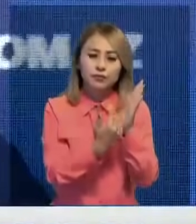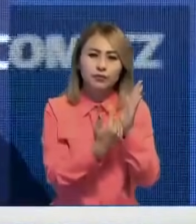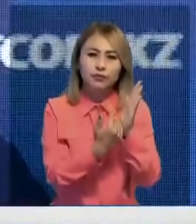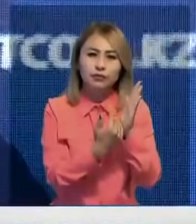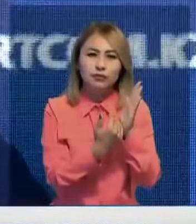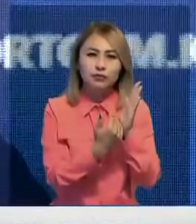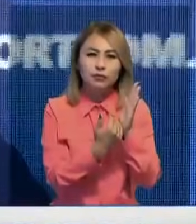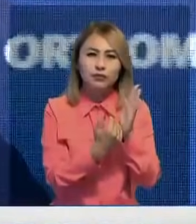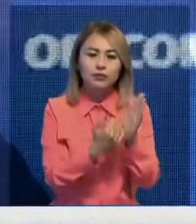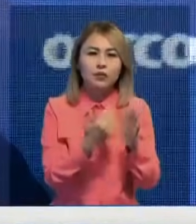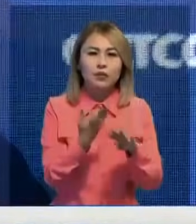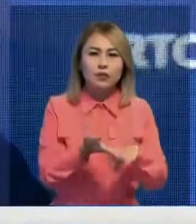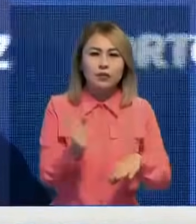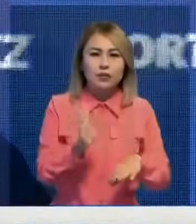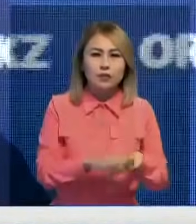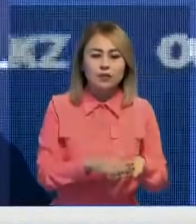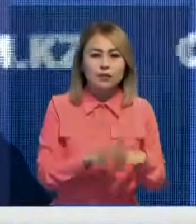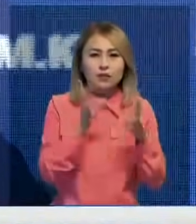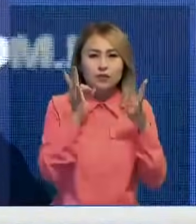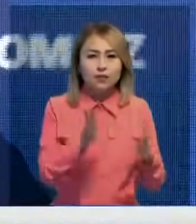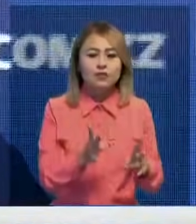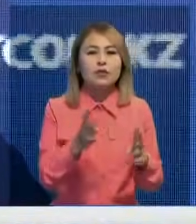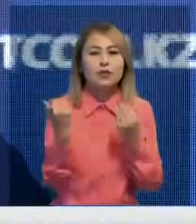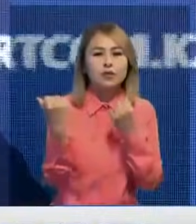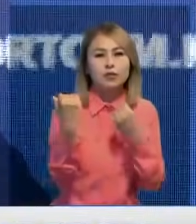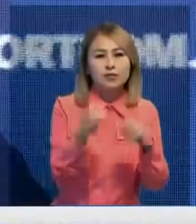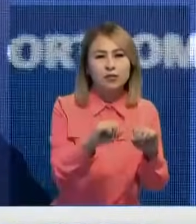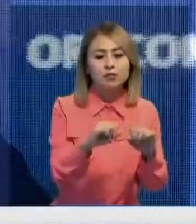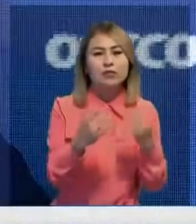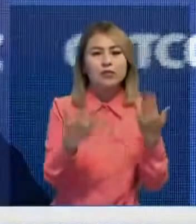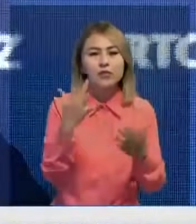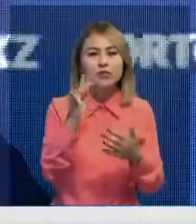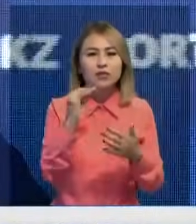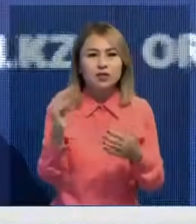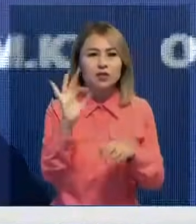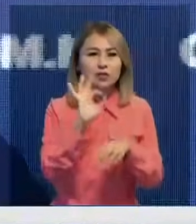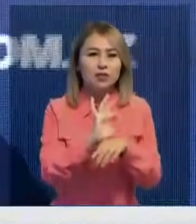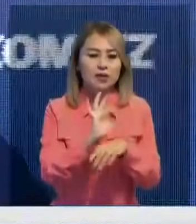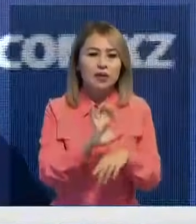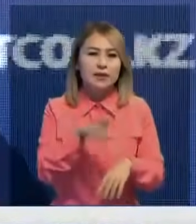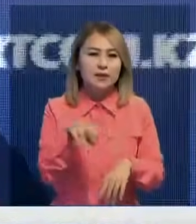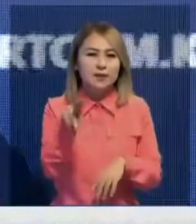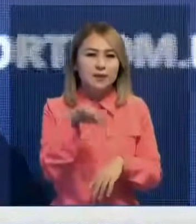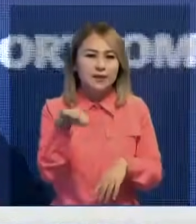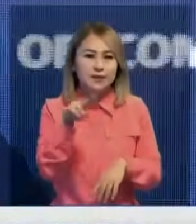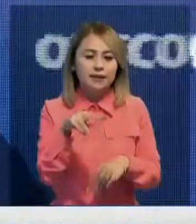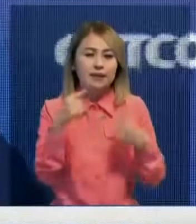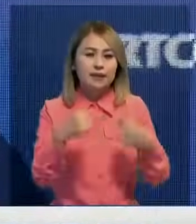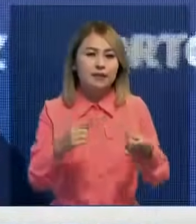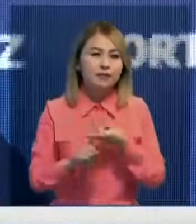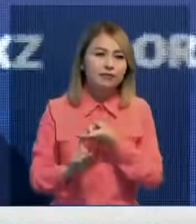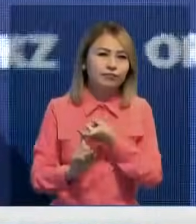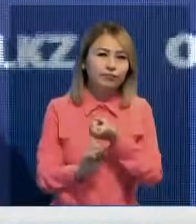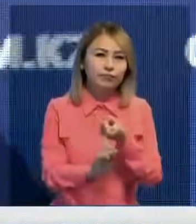яғни ауыр дене жарақаты, сонымен қатар ВИЧ, СПИД өзгеде